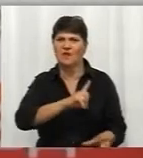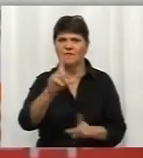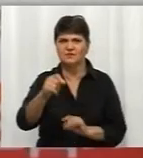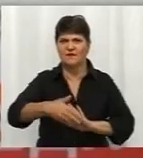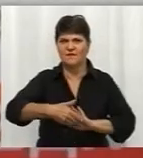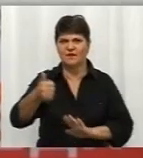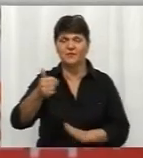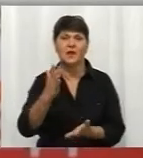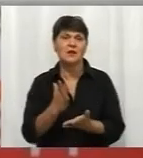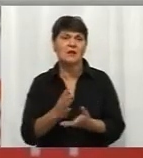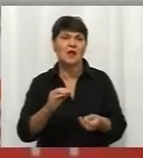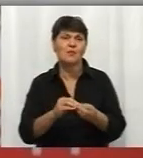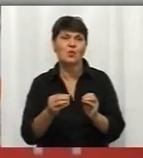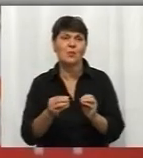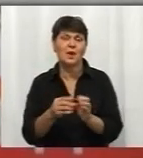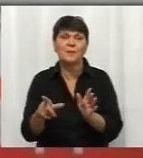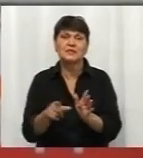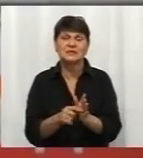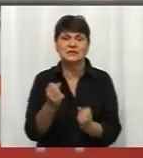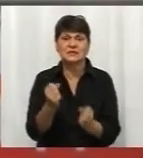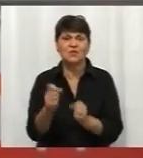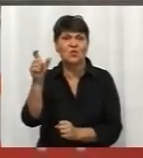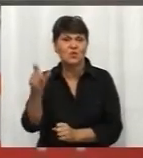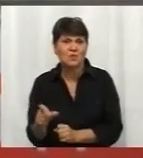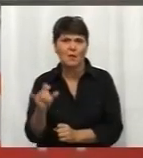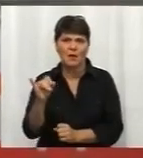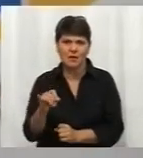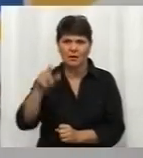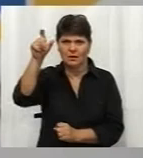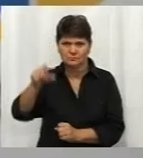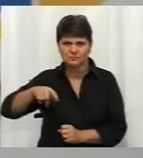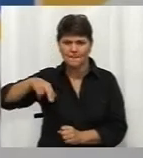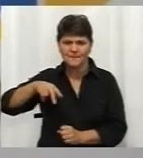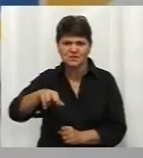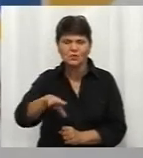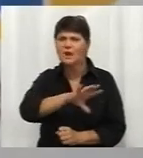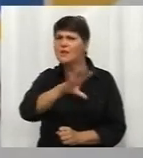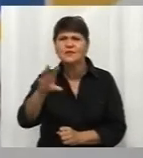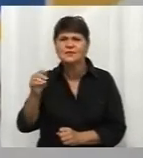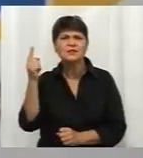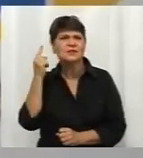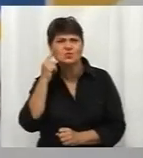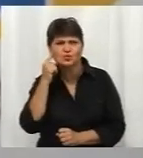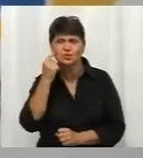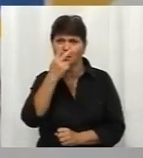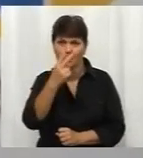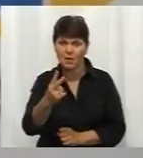Є проблема і з водіями, і з пішоходами. Не всі нас бачать, не всі нас чують. Ми як доставляємо пацієнтів до